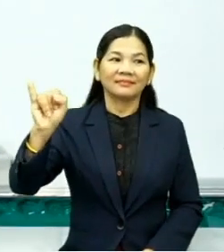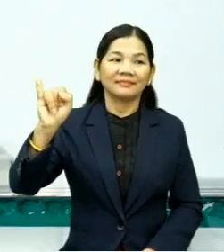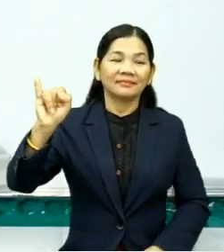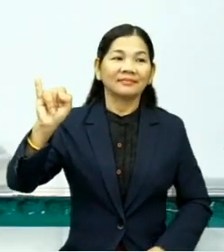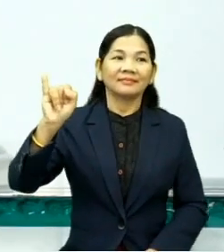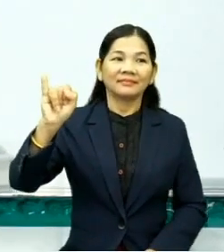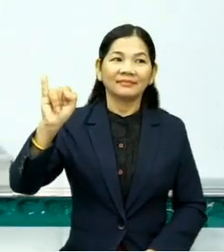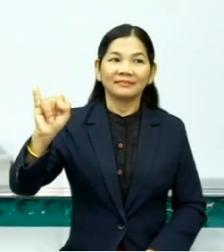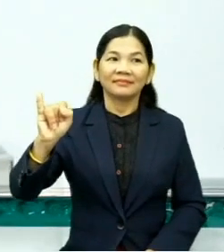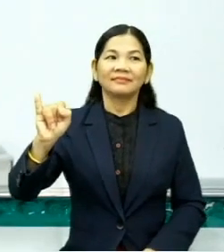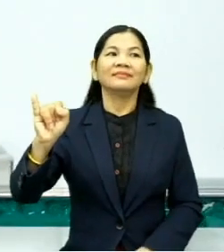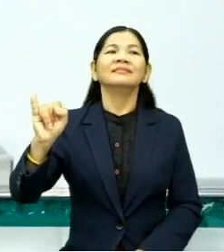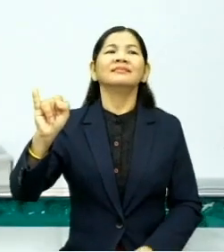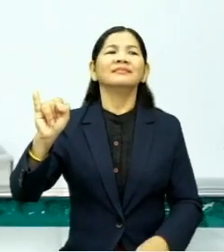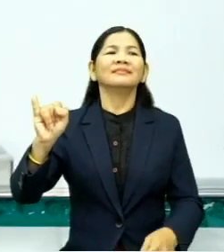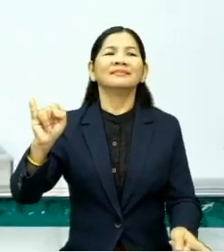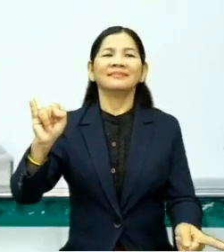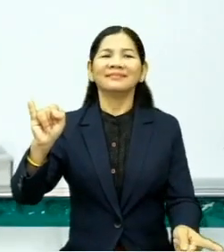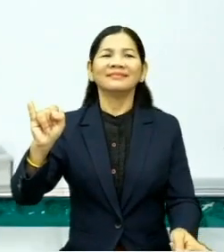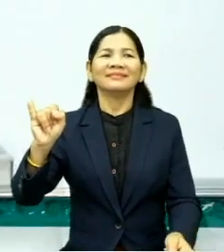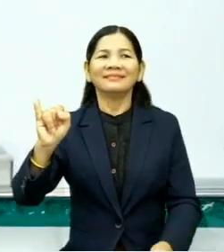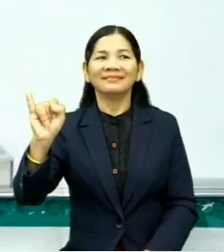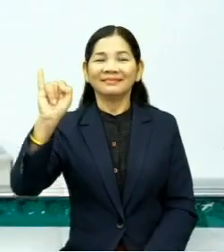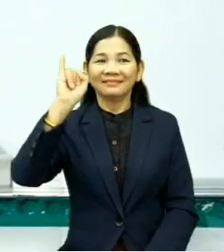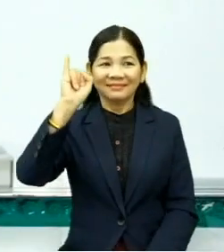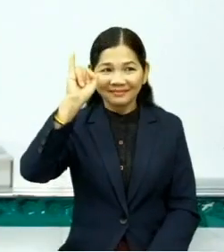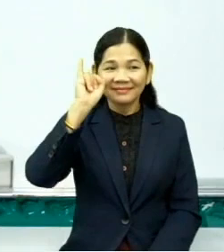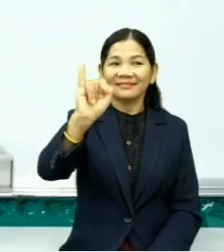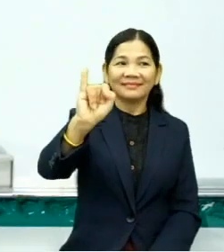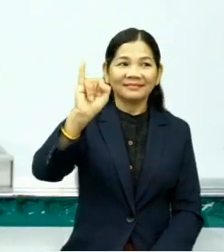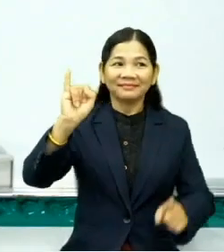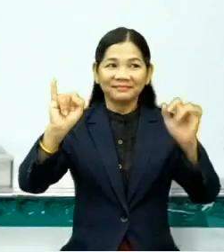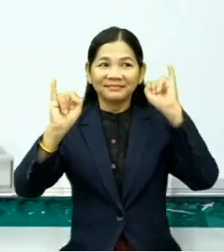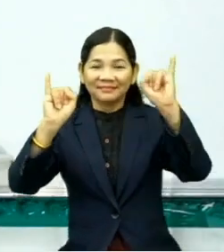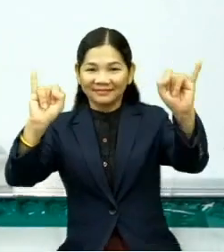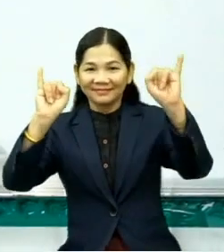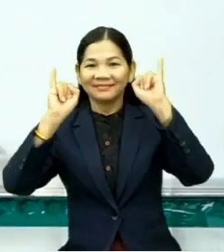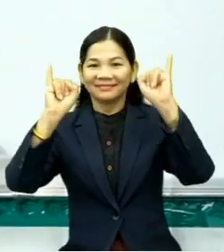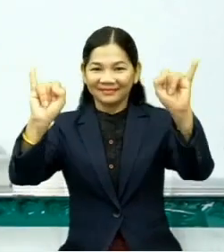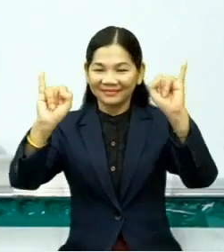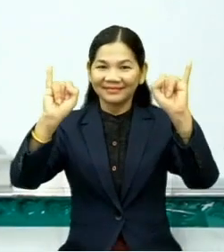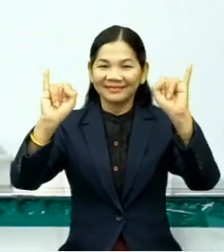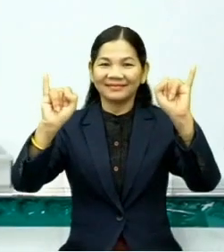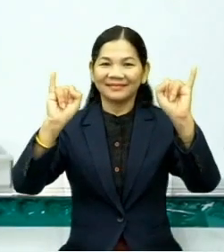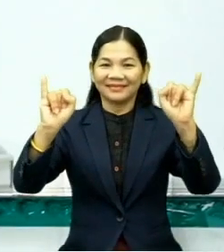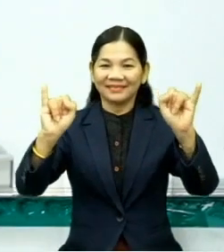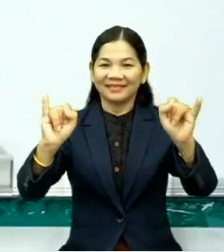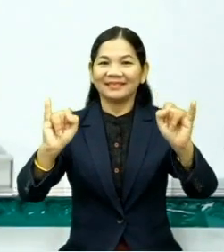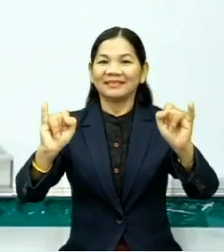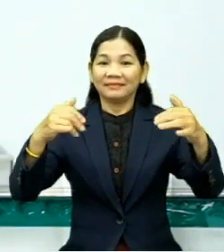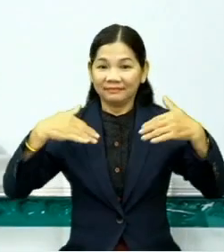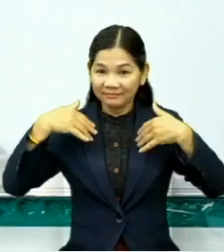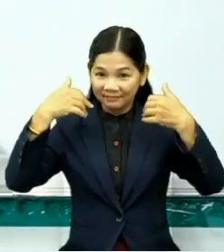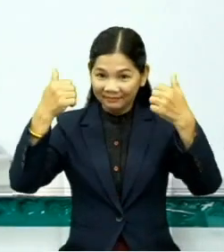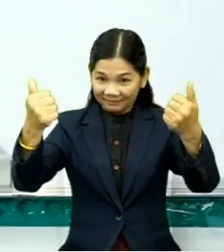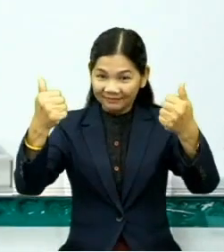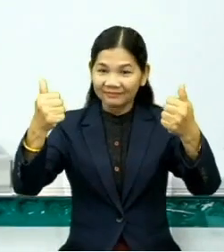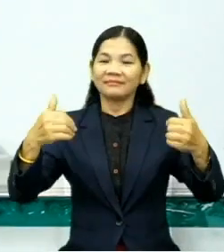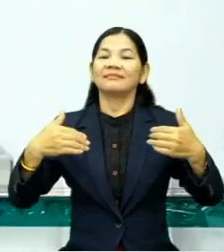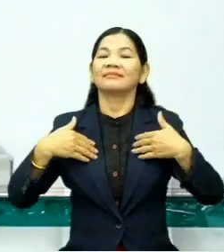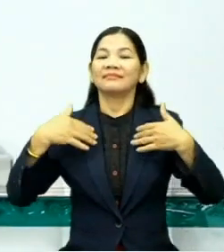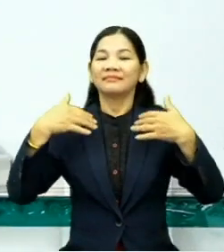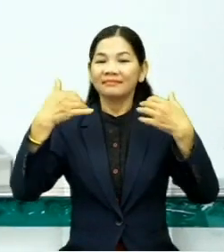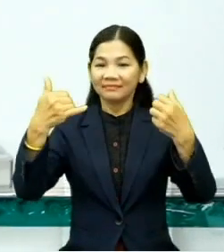ណានៅឯណាញ់នៅឯណាញ់សុខសប្បាយឬ